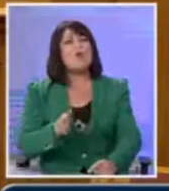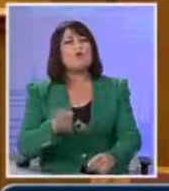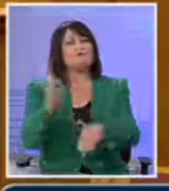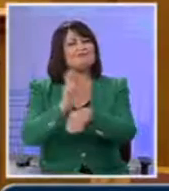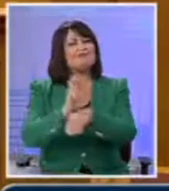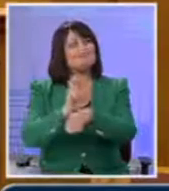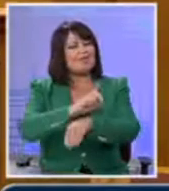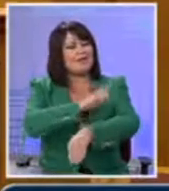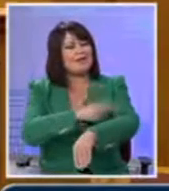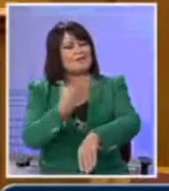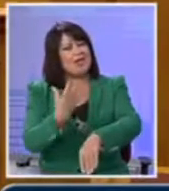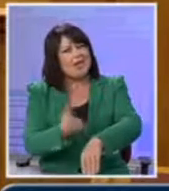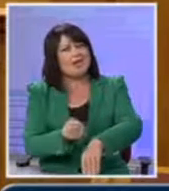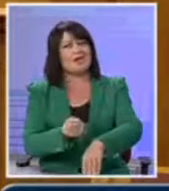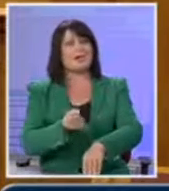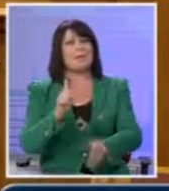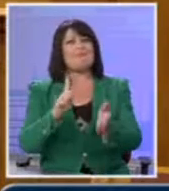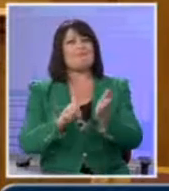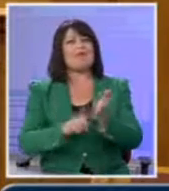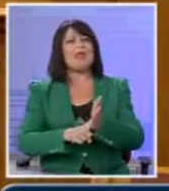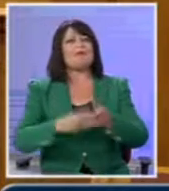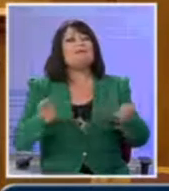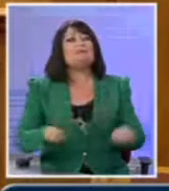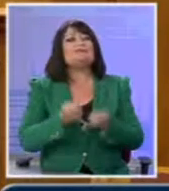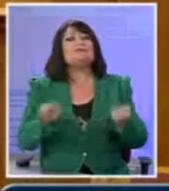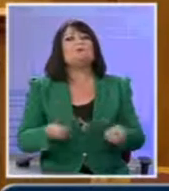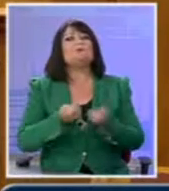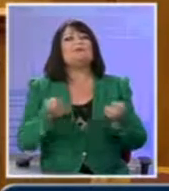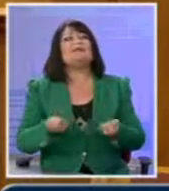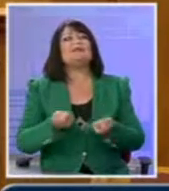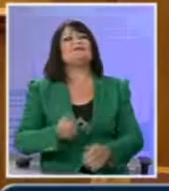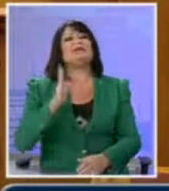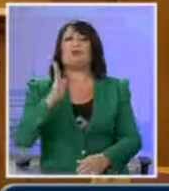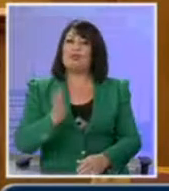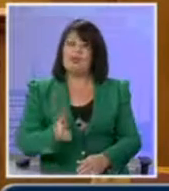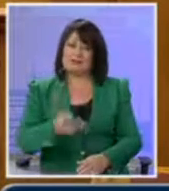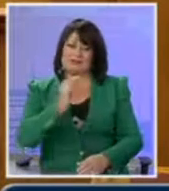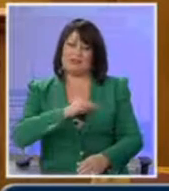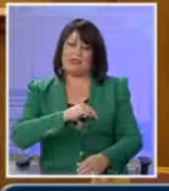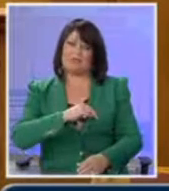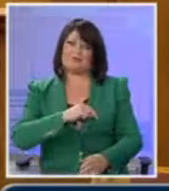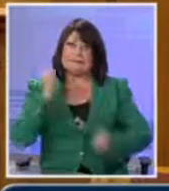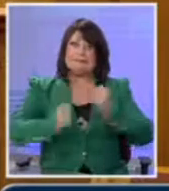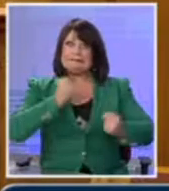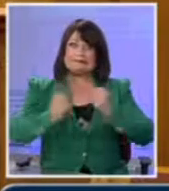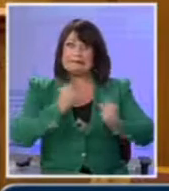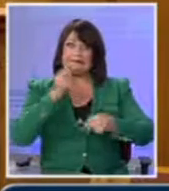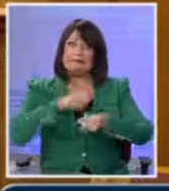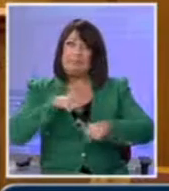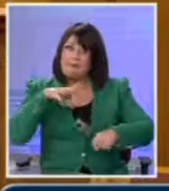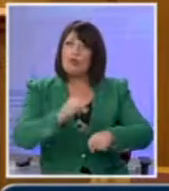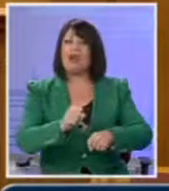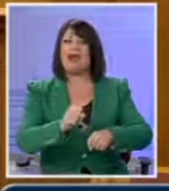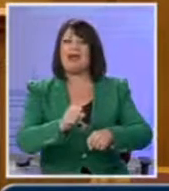αποθέματα που θα πρέπει να τα αξιοποιήσει για να μπορέσει να κερδίσει το χαμένο χρόνο που τη χωρίζουν από